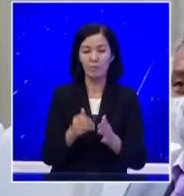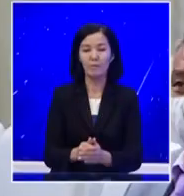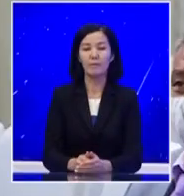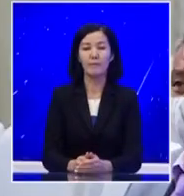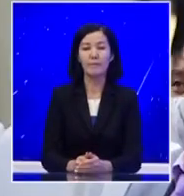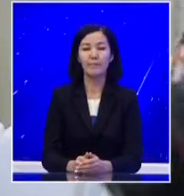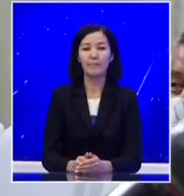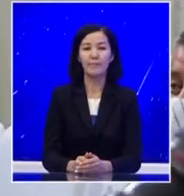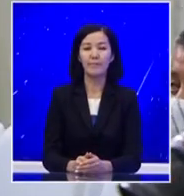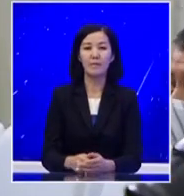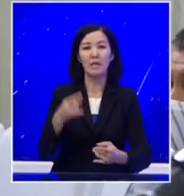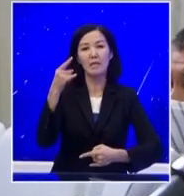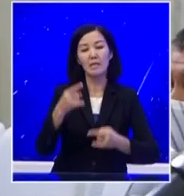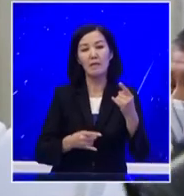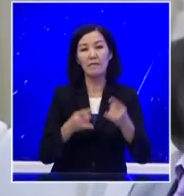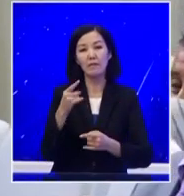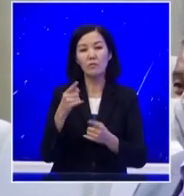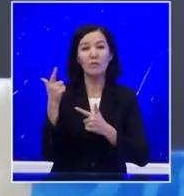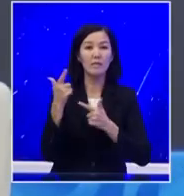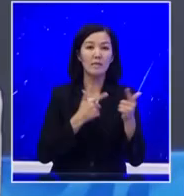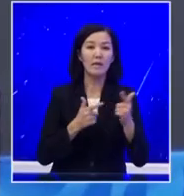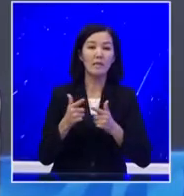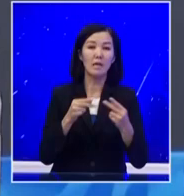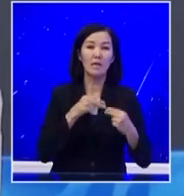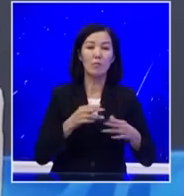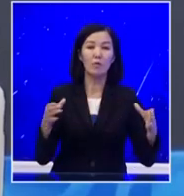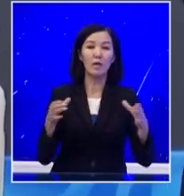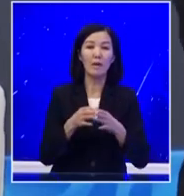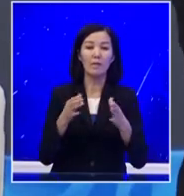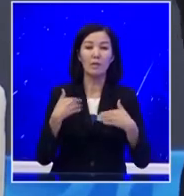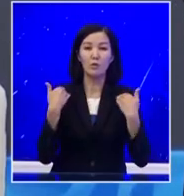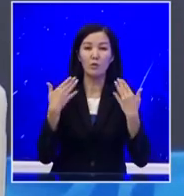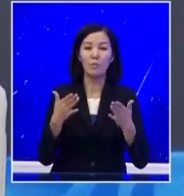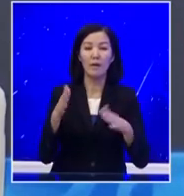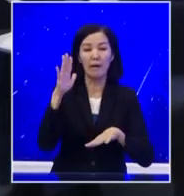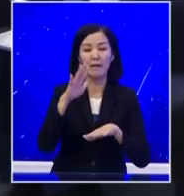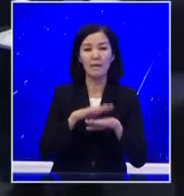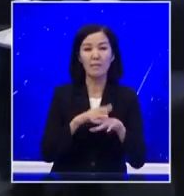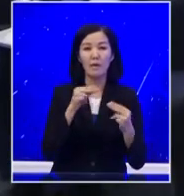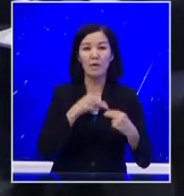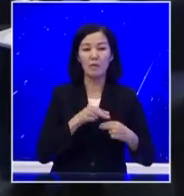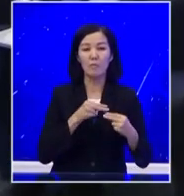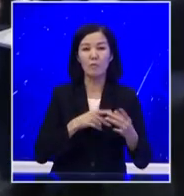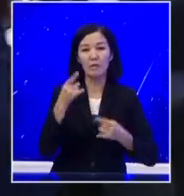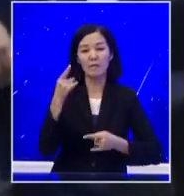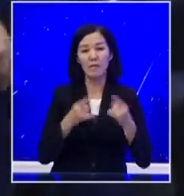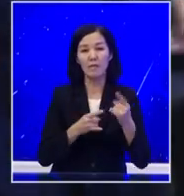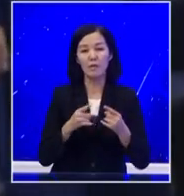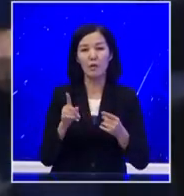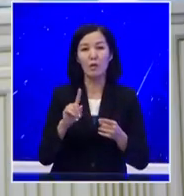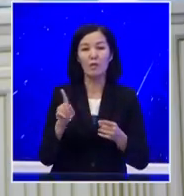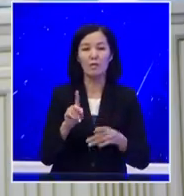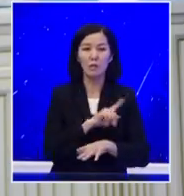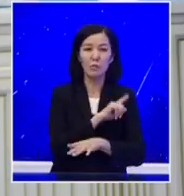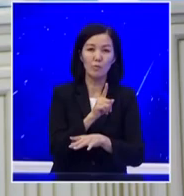создание телевизионного сюжета работа целой команды теплые слова поздравлений от тем адресовал работающим в кадре динки усилия